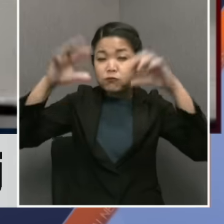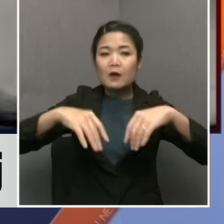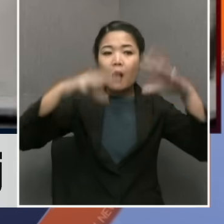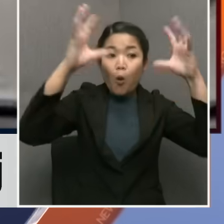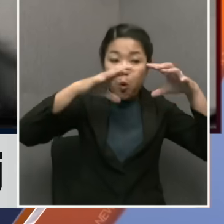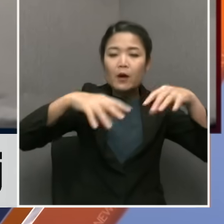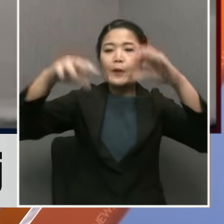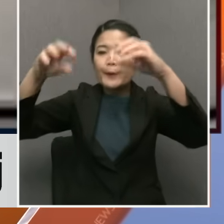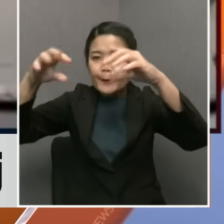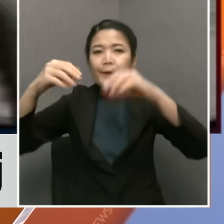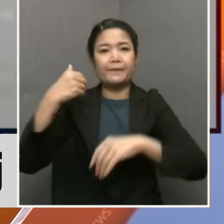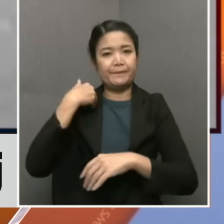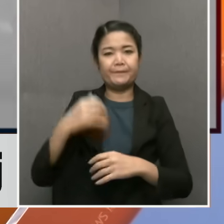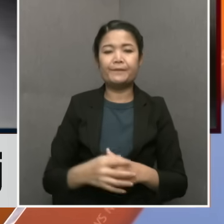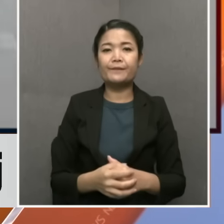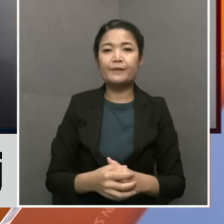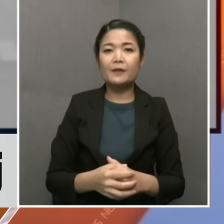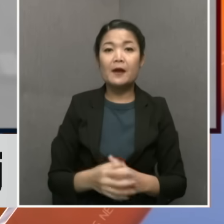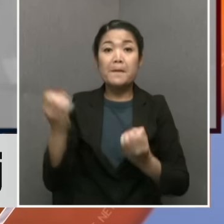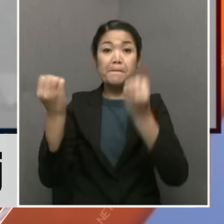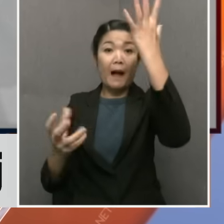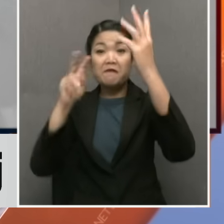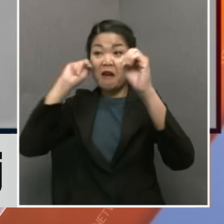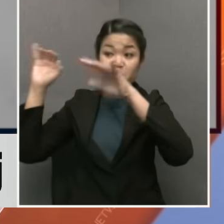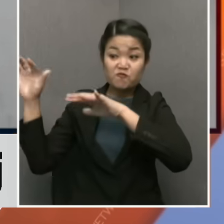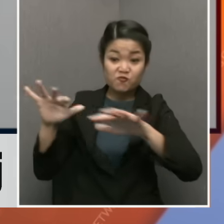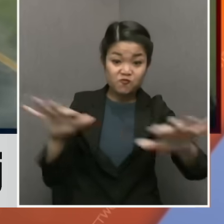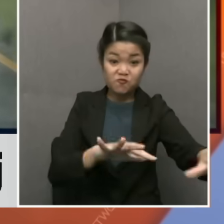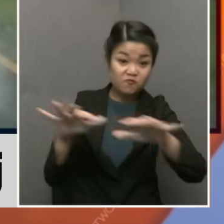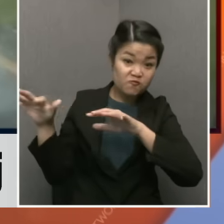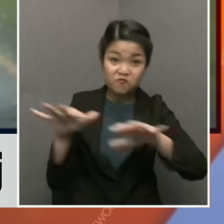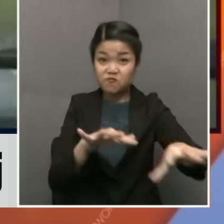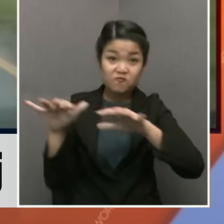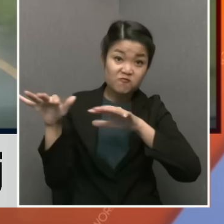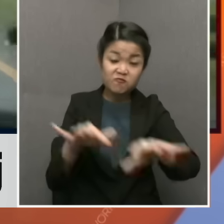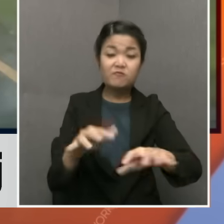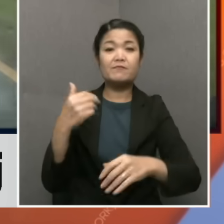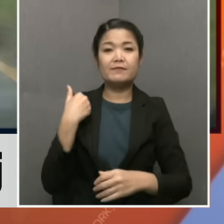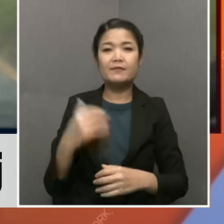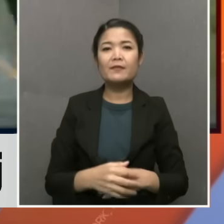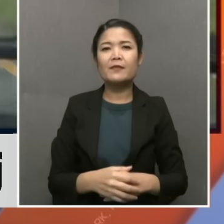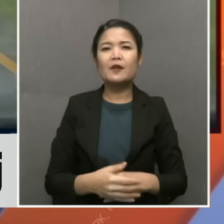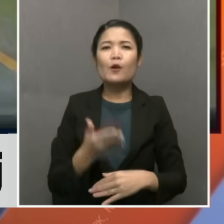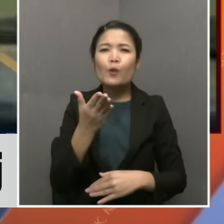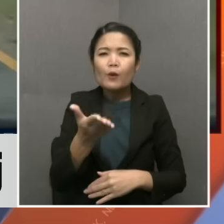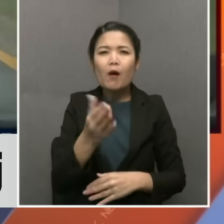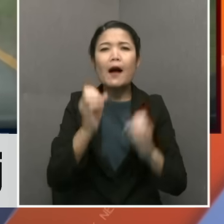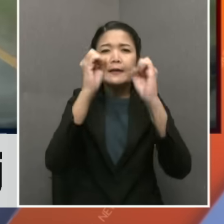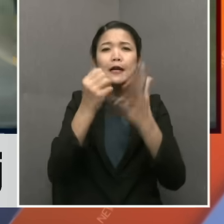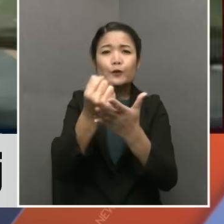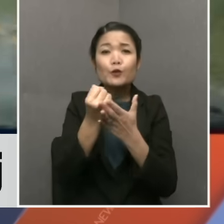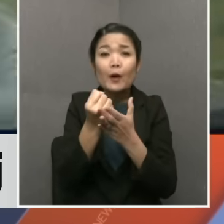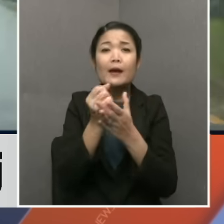ได้นะครับแล้วก็เอ่อน้ำป่าเนี่ยจะไหลหลากอลงมาได้เร็วนะครับครับผมอาจารย์ช่วยขยายความสิ่งที่เกี่ยวเนื่องกับ